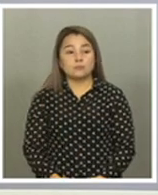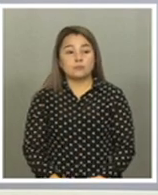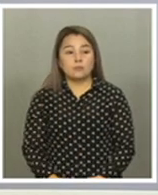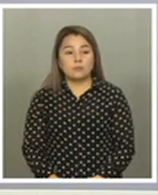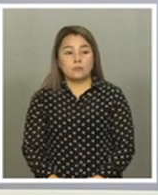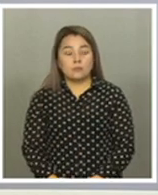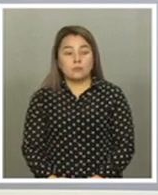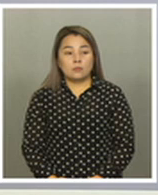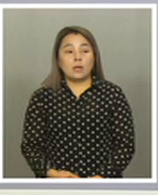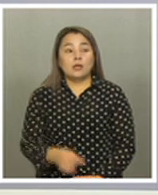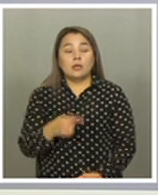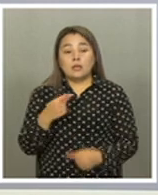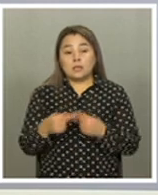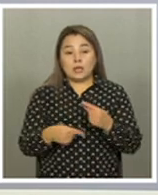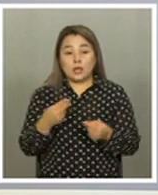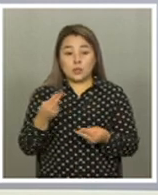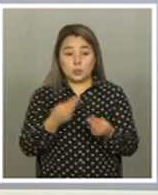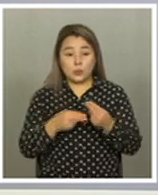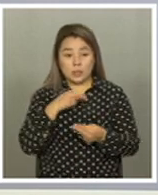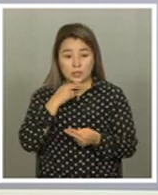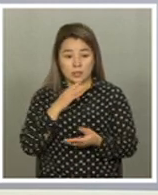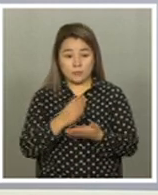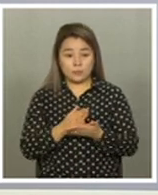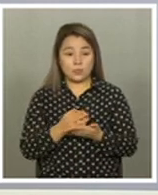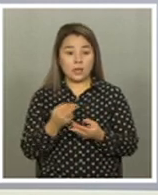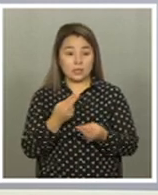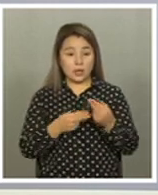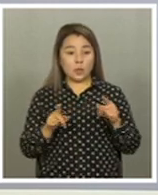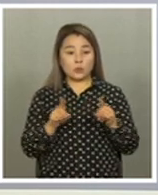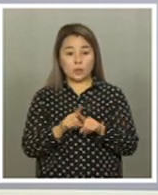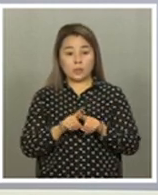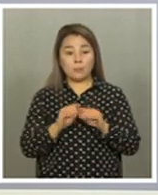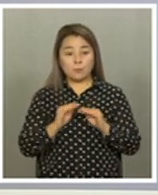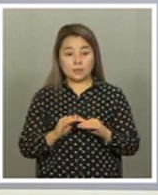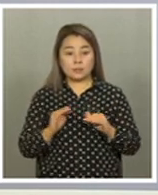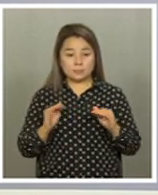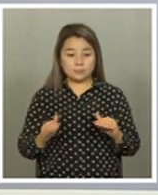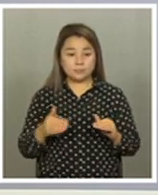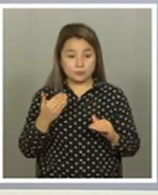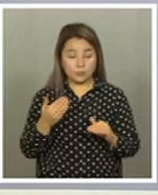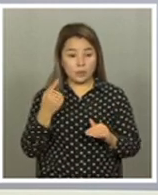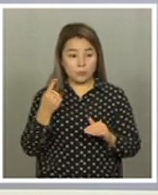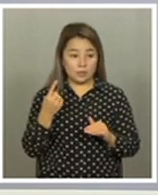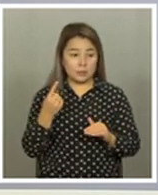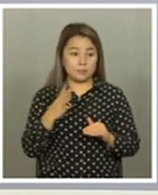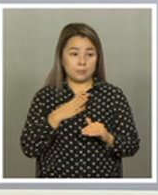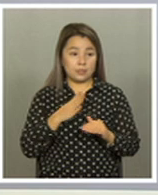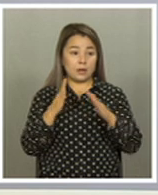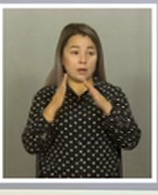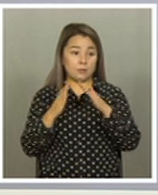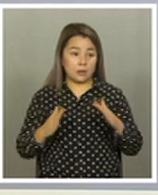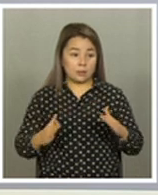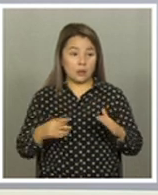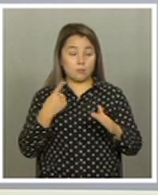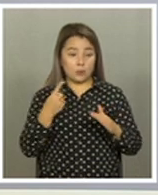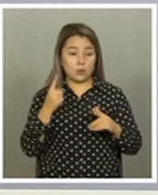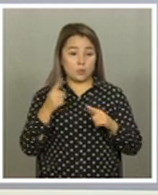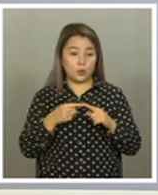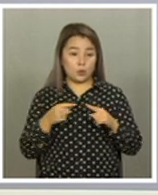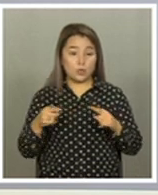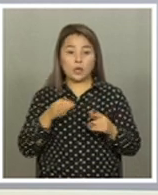Келесі суретке қарайық. Бұл суретте де тағы да балалар, мінекей, бір қабырға бір-бір бұрыштан тең екені